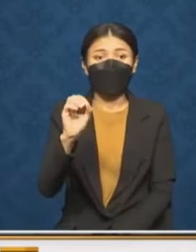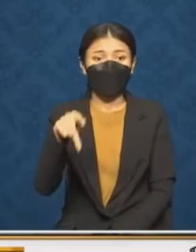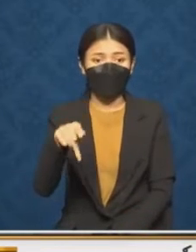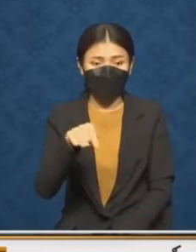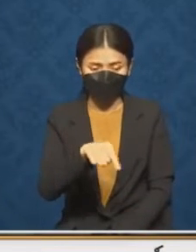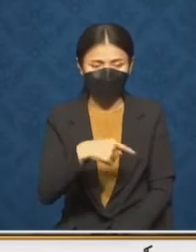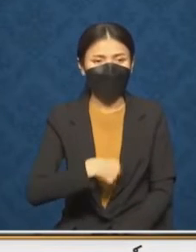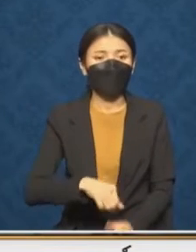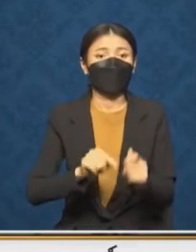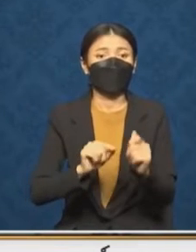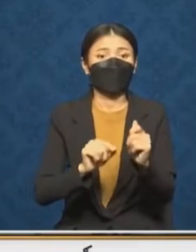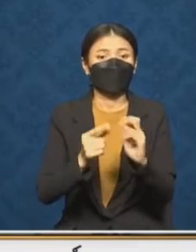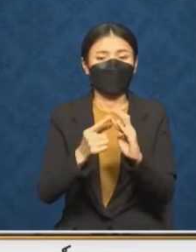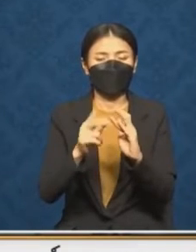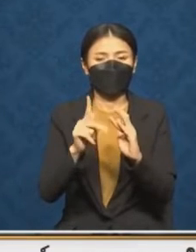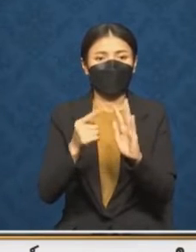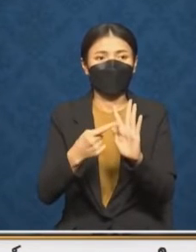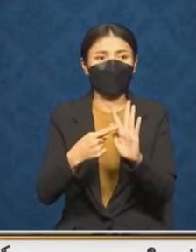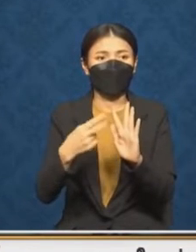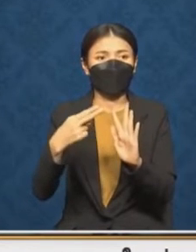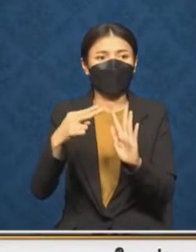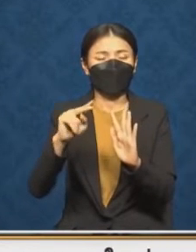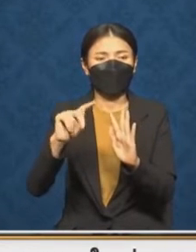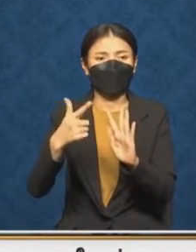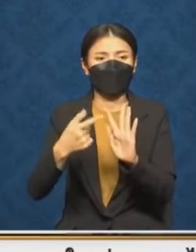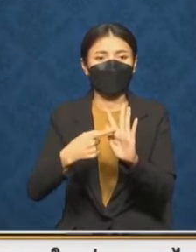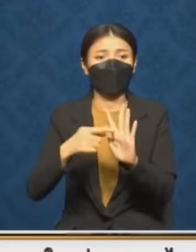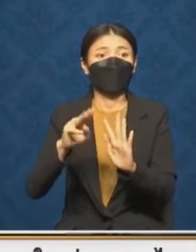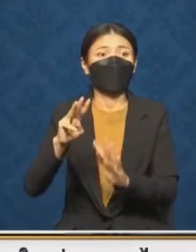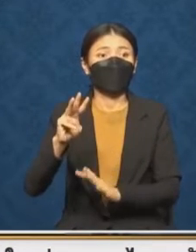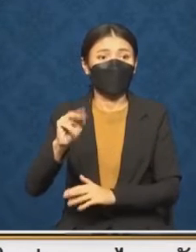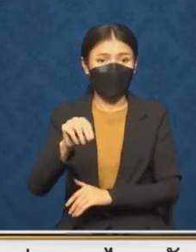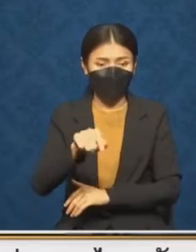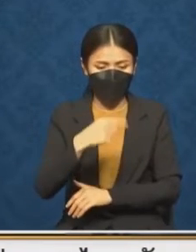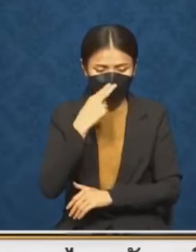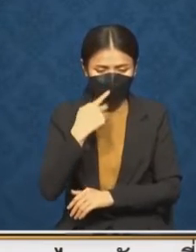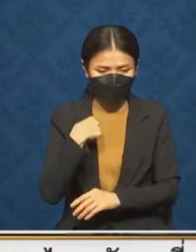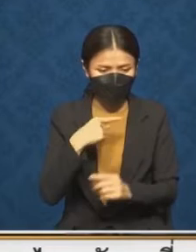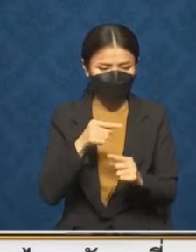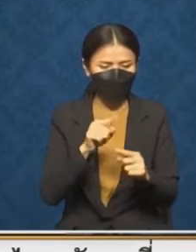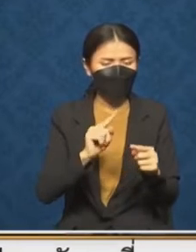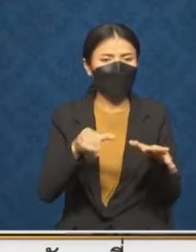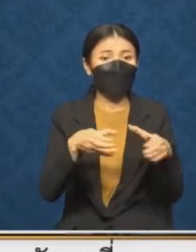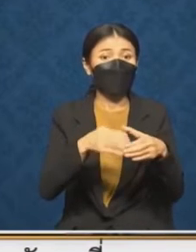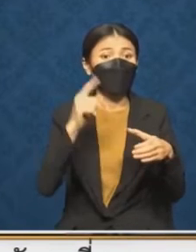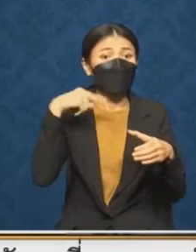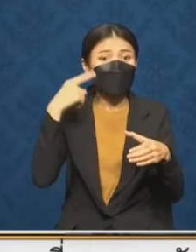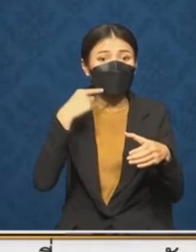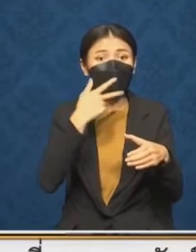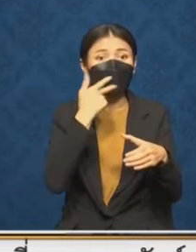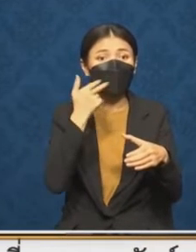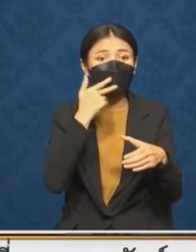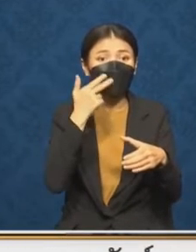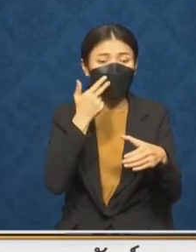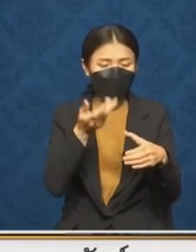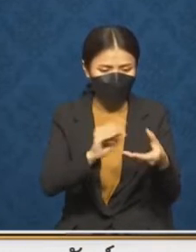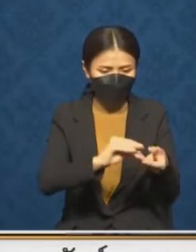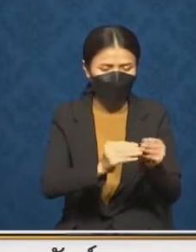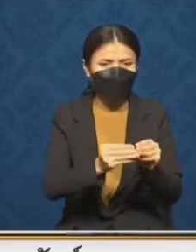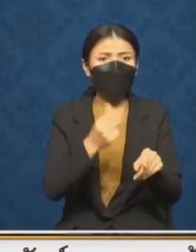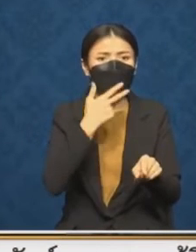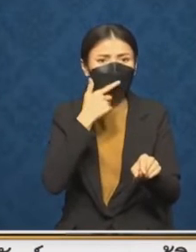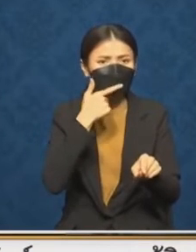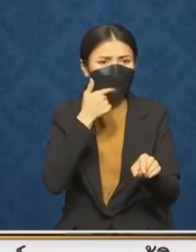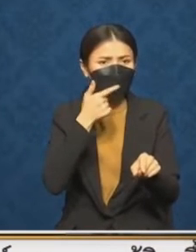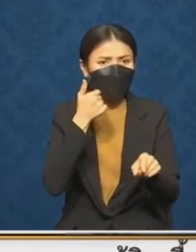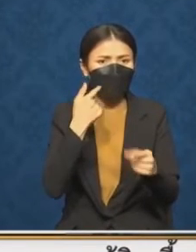ค้นพ militาก realize trie ที่นั้นนะคะ ทํา pastel ofong ทั๊บ อร่อยมากแต่วาไม่สามารถขออ ยอได้ แล้ไม